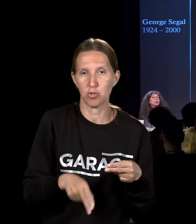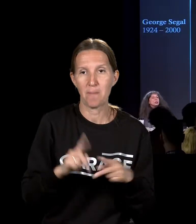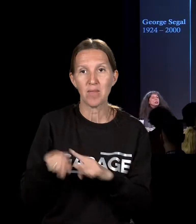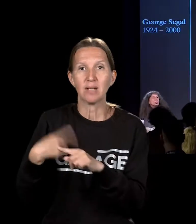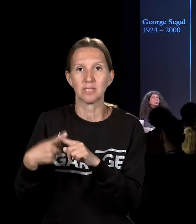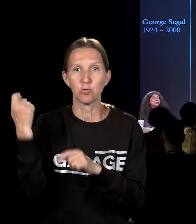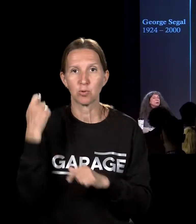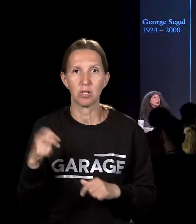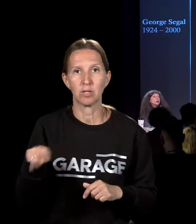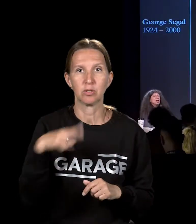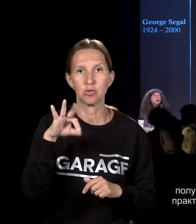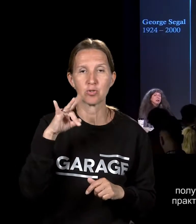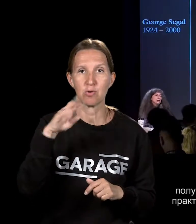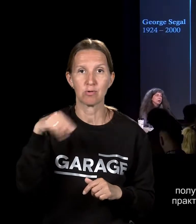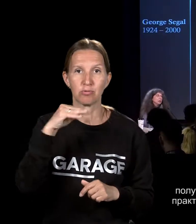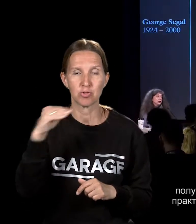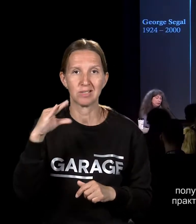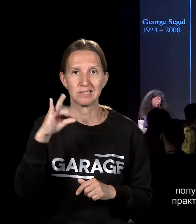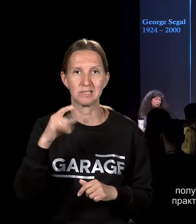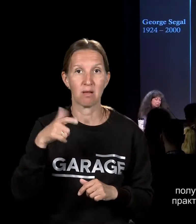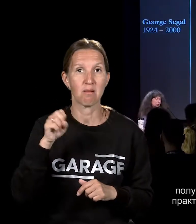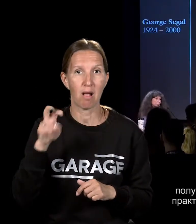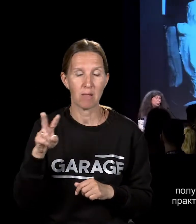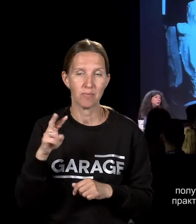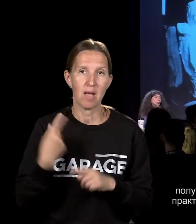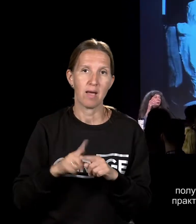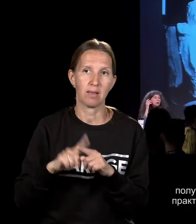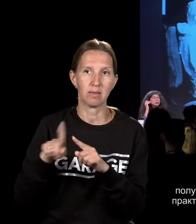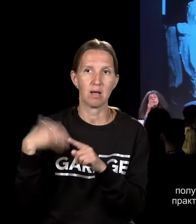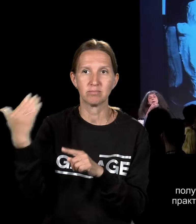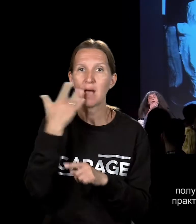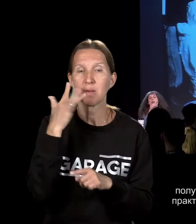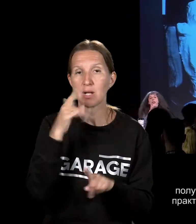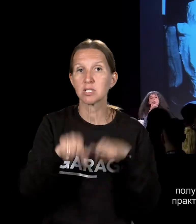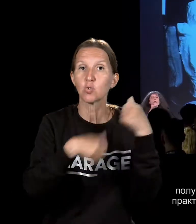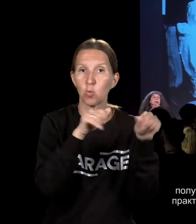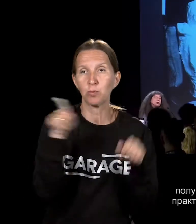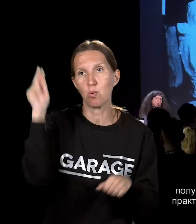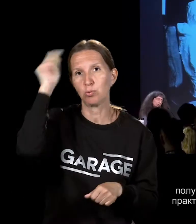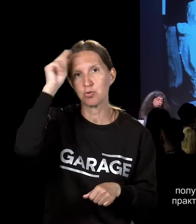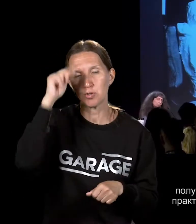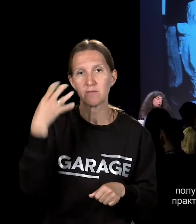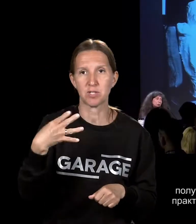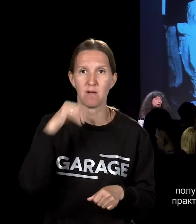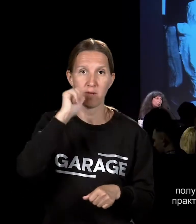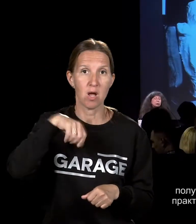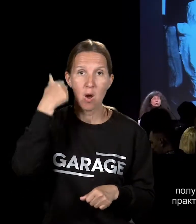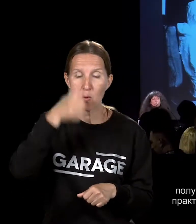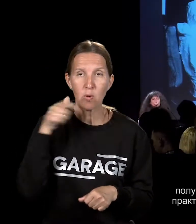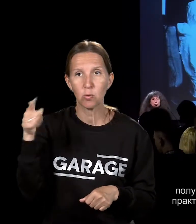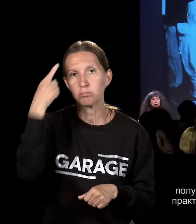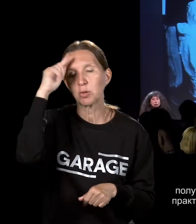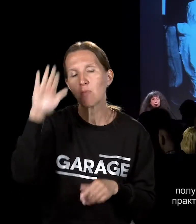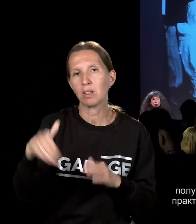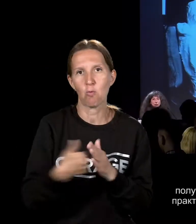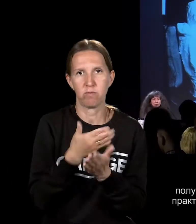герой, американский скульптор, получивший образование в 1940-й год, придумал совершенно новую практику